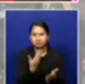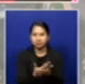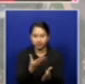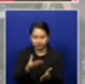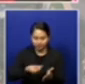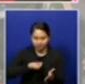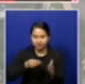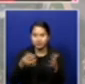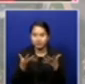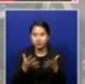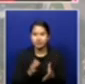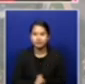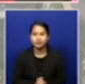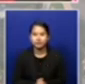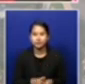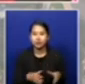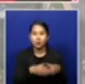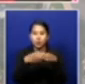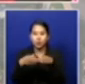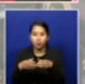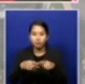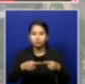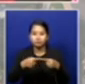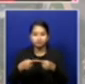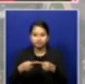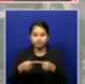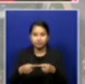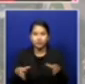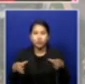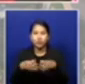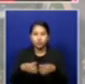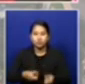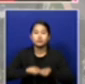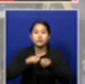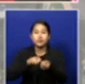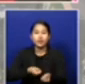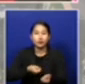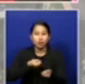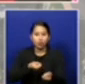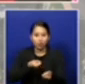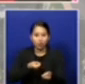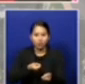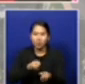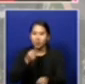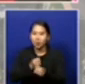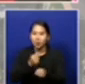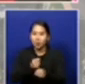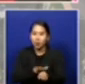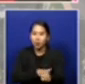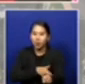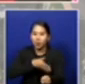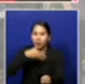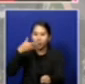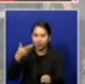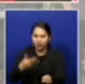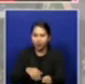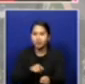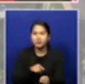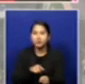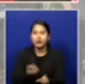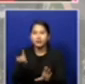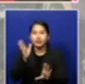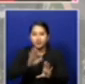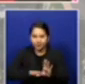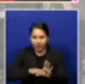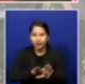ครับกลุ่มต่อมาครับเป็นเกษตรกรที่เป็นมานานแล้วลงทะเบียนไว้น